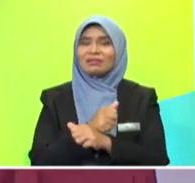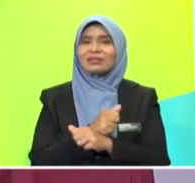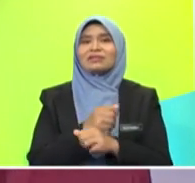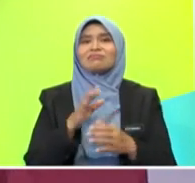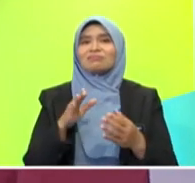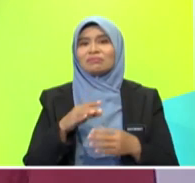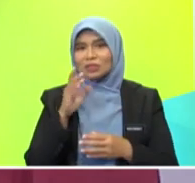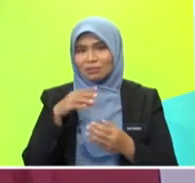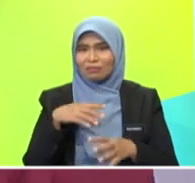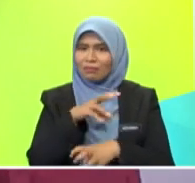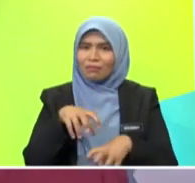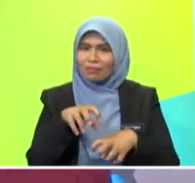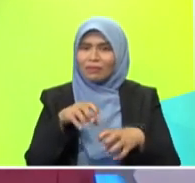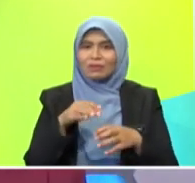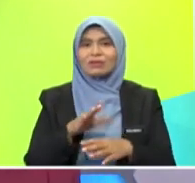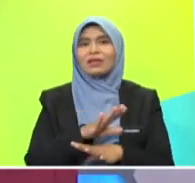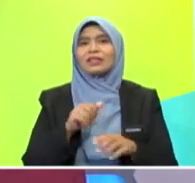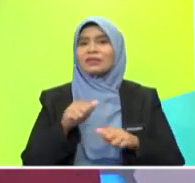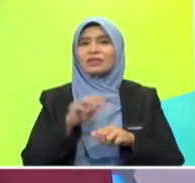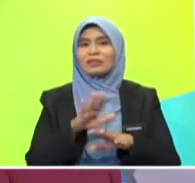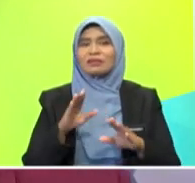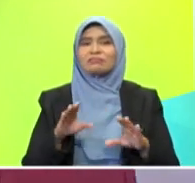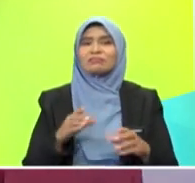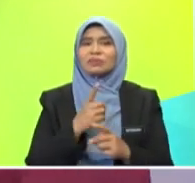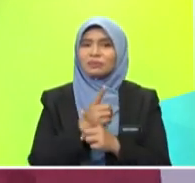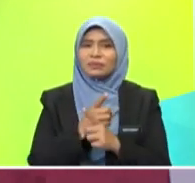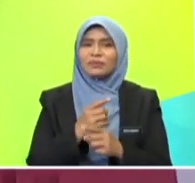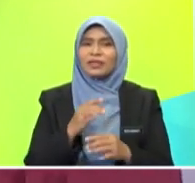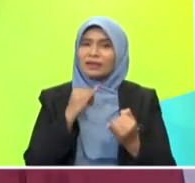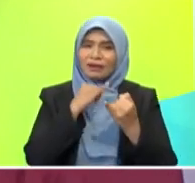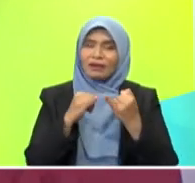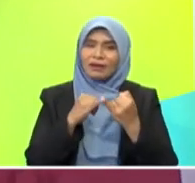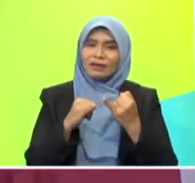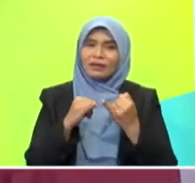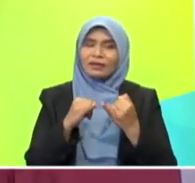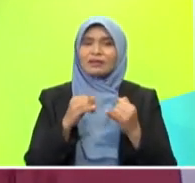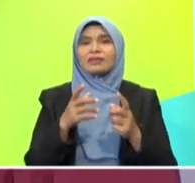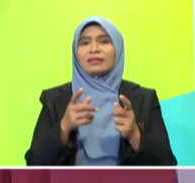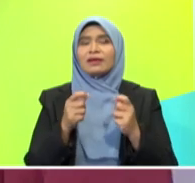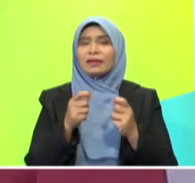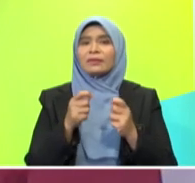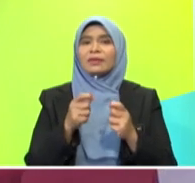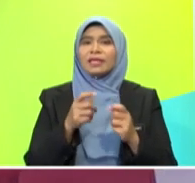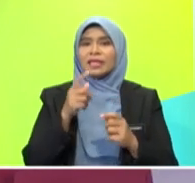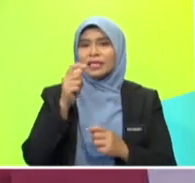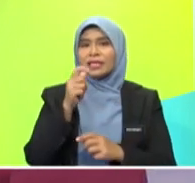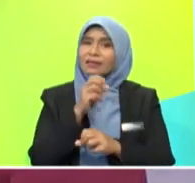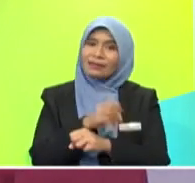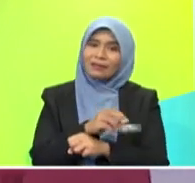activity dengan lancar itulah dia dan terakhir kita perlu menerima teguran guru dengan positif